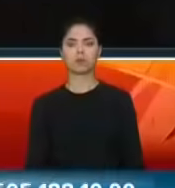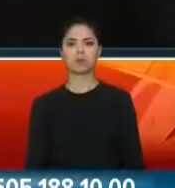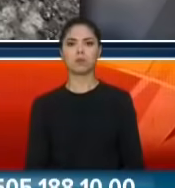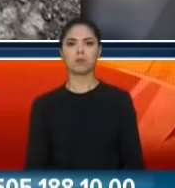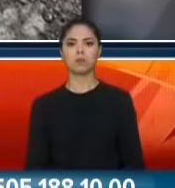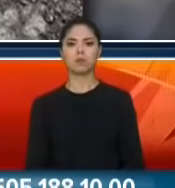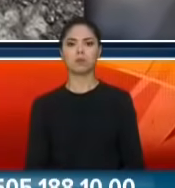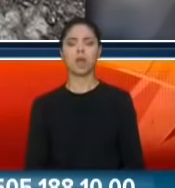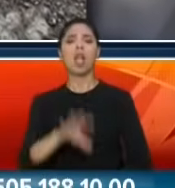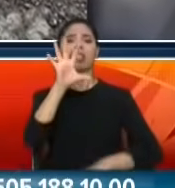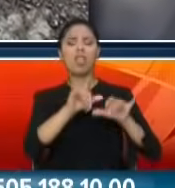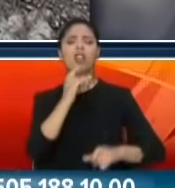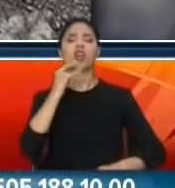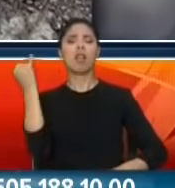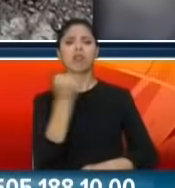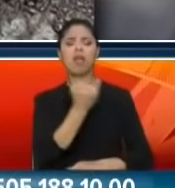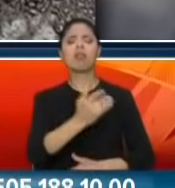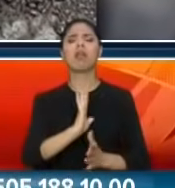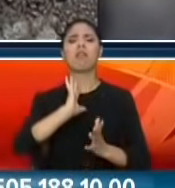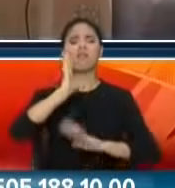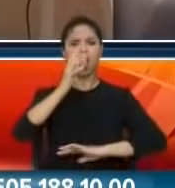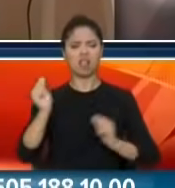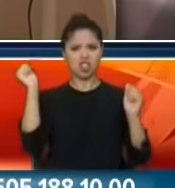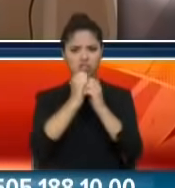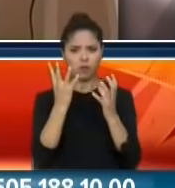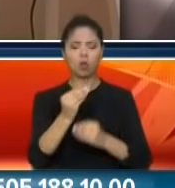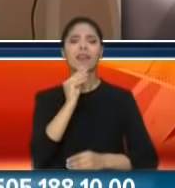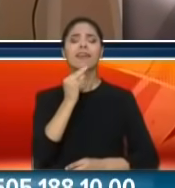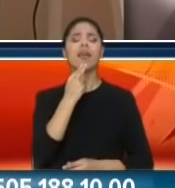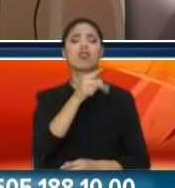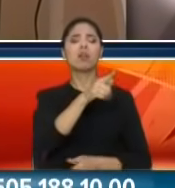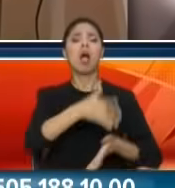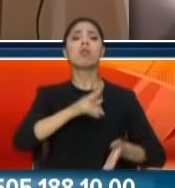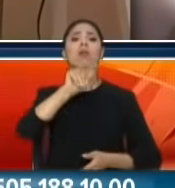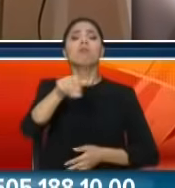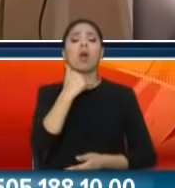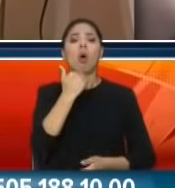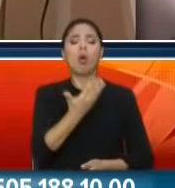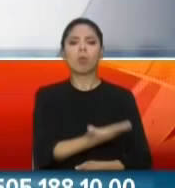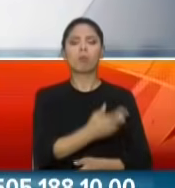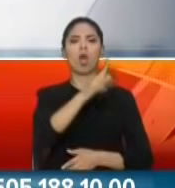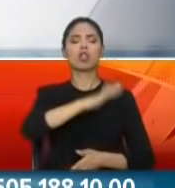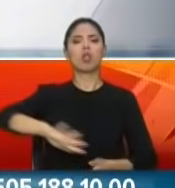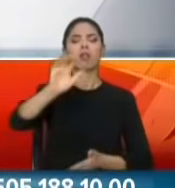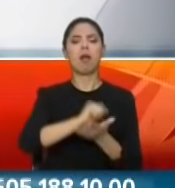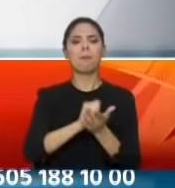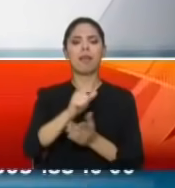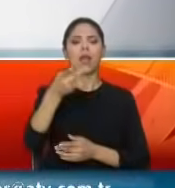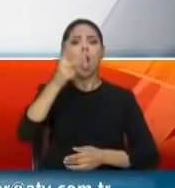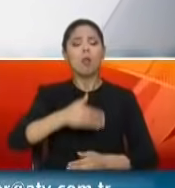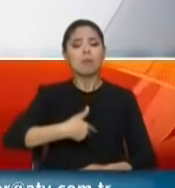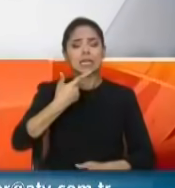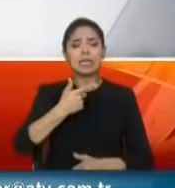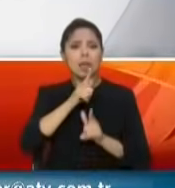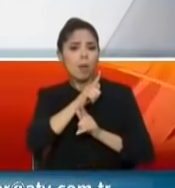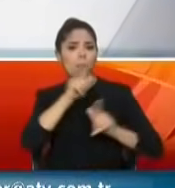seviyorum seni. Taciz ve tehdidin boyutu öylesine arttı ki genç kız sokağa dahi çıkamaz hale geldi. Sosyal medyadaki ölmek